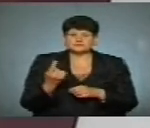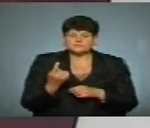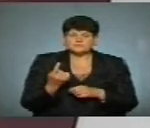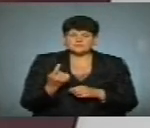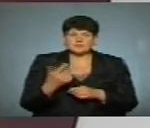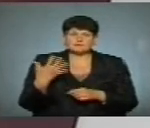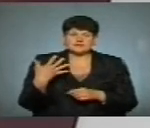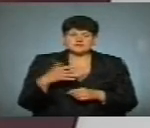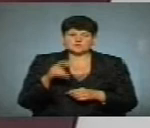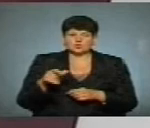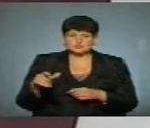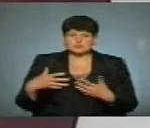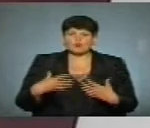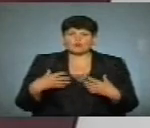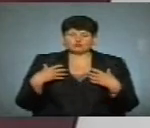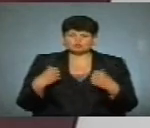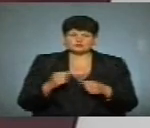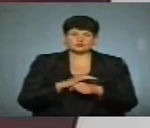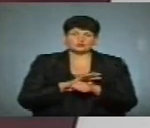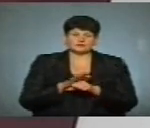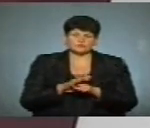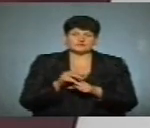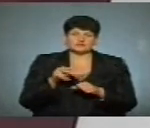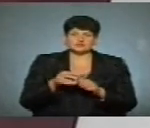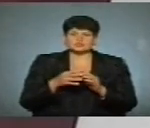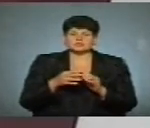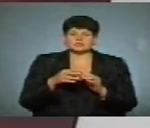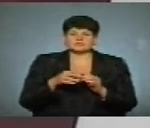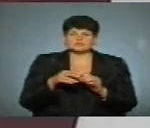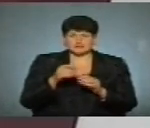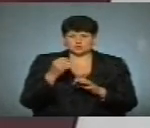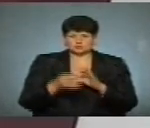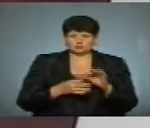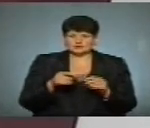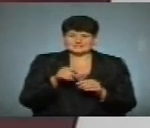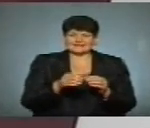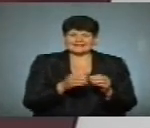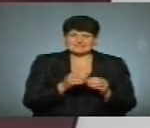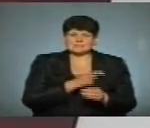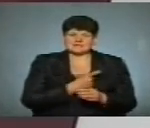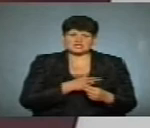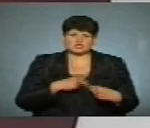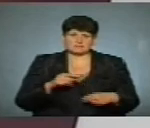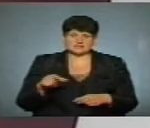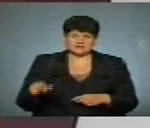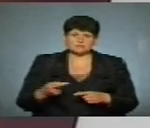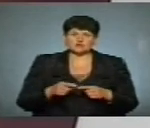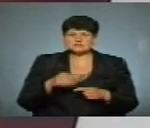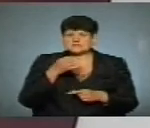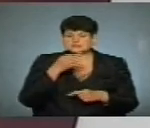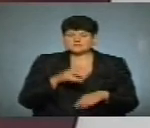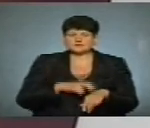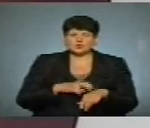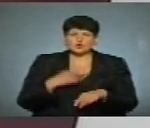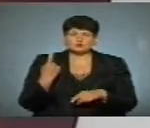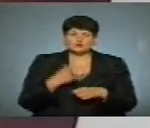Тернопільщині. 50 осіб одужали від COVID-19 в області за добу. З них 10 – медичних працівників. Про це повідомив